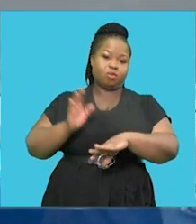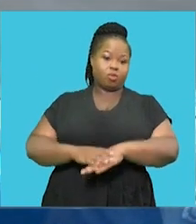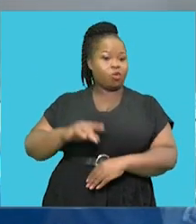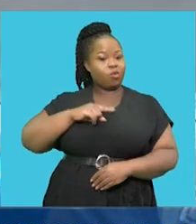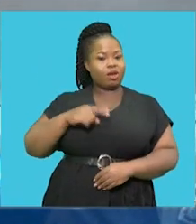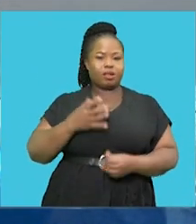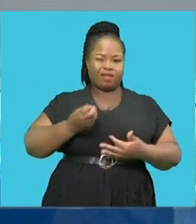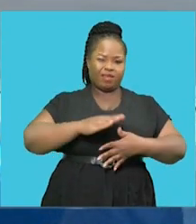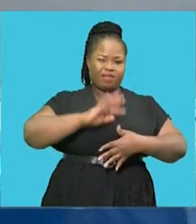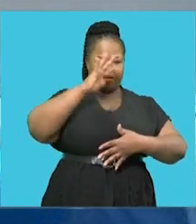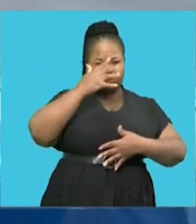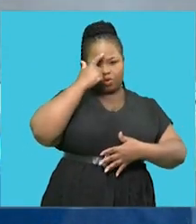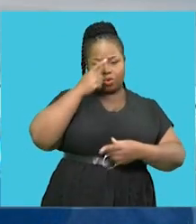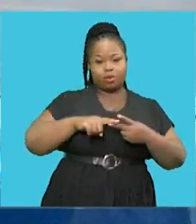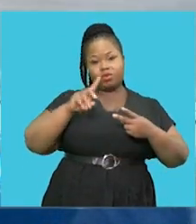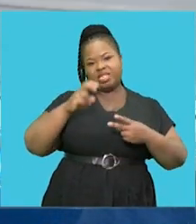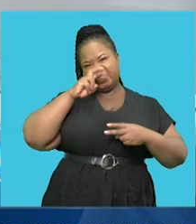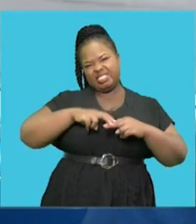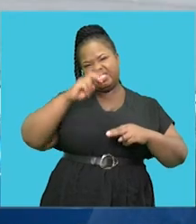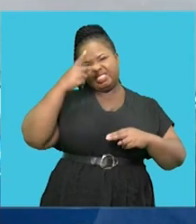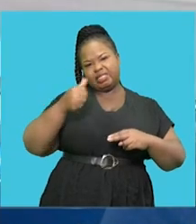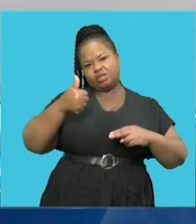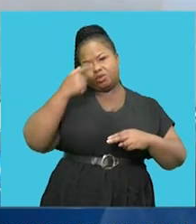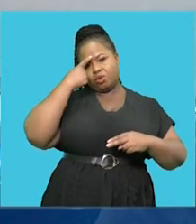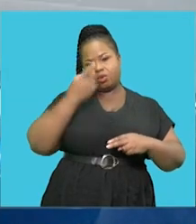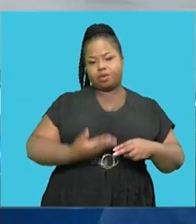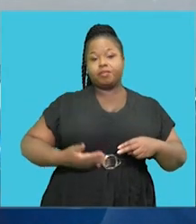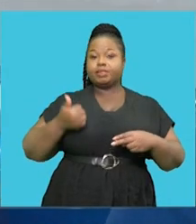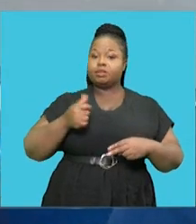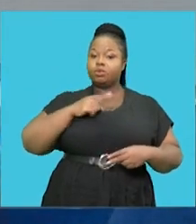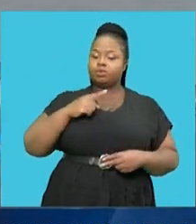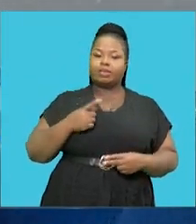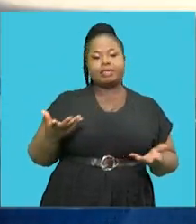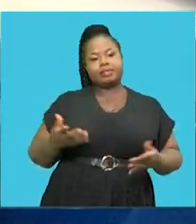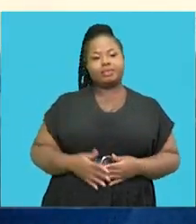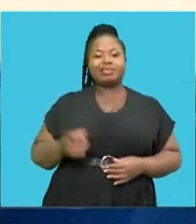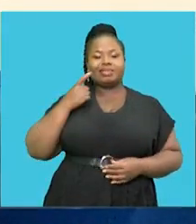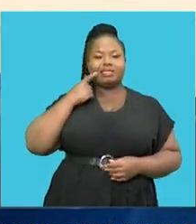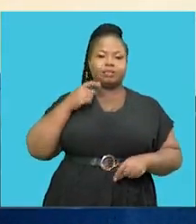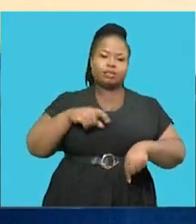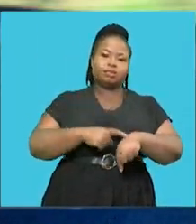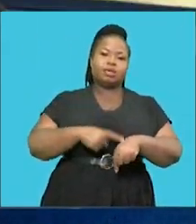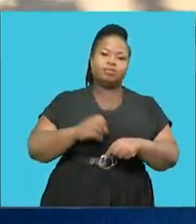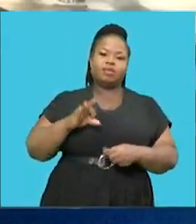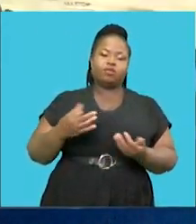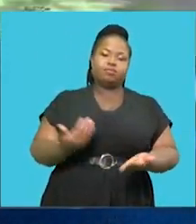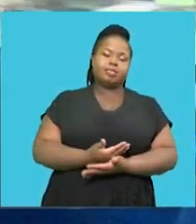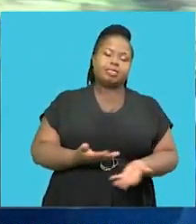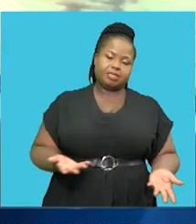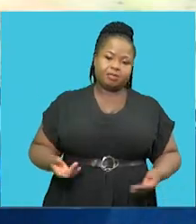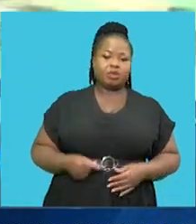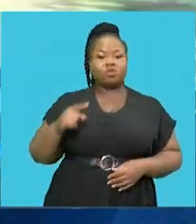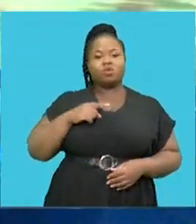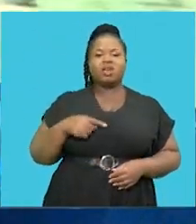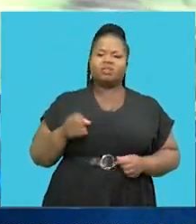ku na ya 5 fanele ku va na ya vo 6 or half past 6 hi kota ku cover karhi na hina van'wana hi ya train early lava nga